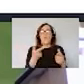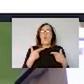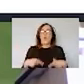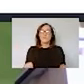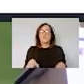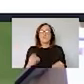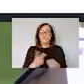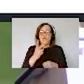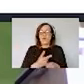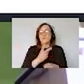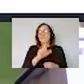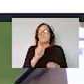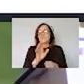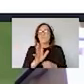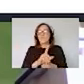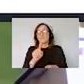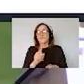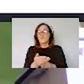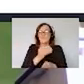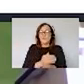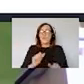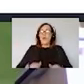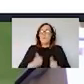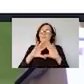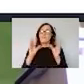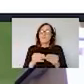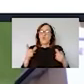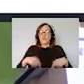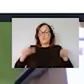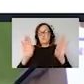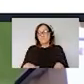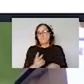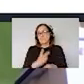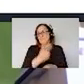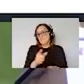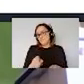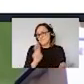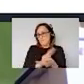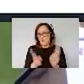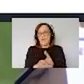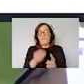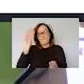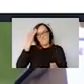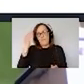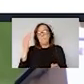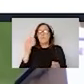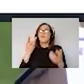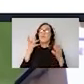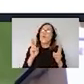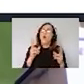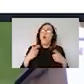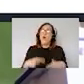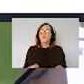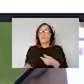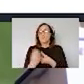że wchodzimy za 15, żebym mogła wszystkich wpuścić, ale wtedy wpuszczam konkretne osoby i wiem na przykład, kogo wpuszczam, to też